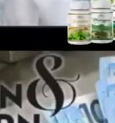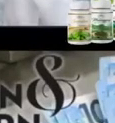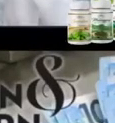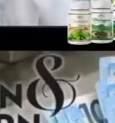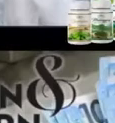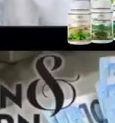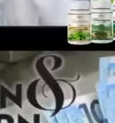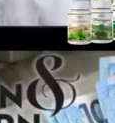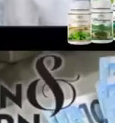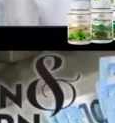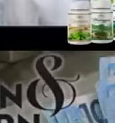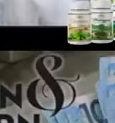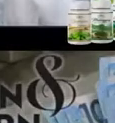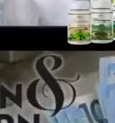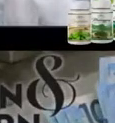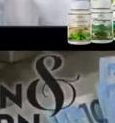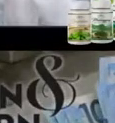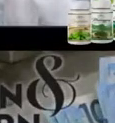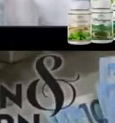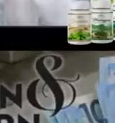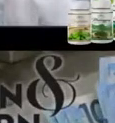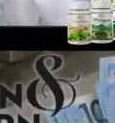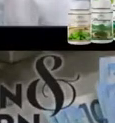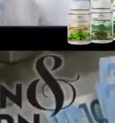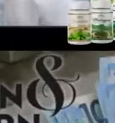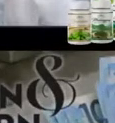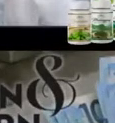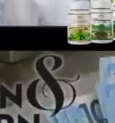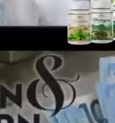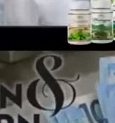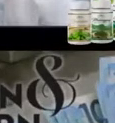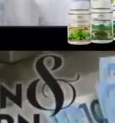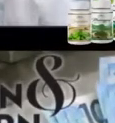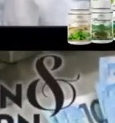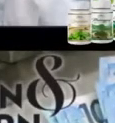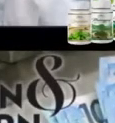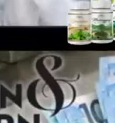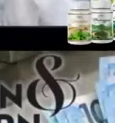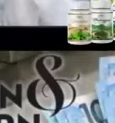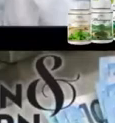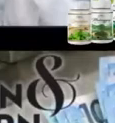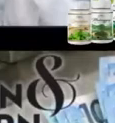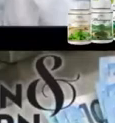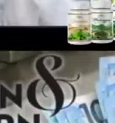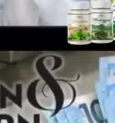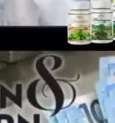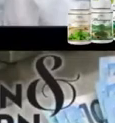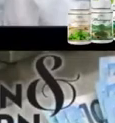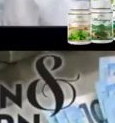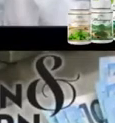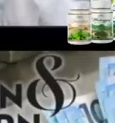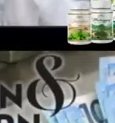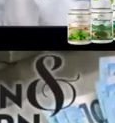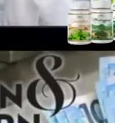Tama? So pwede mong tawagan yung number na meron doon sa taas. Tapos panoorin mo yung video, tama? Kasi ito yung sagot eh. Ito yung